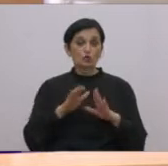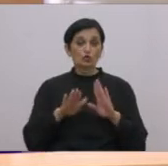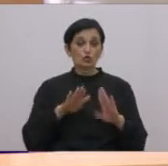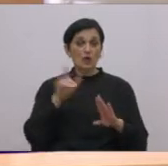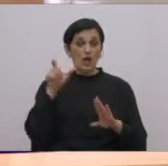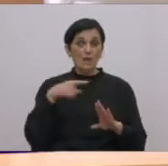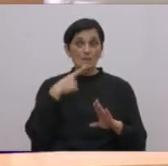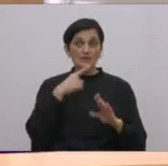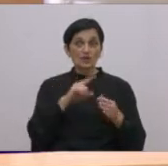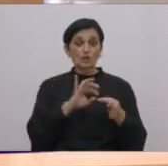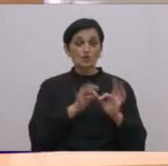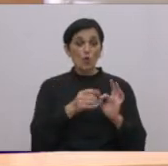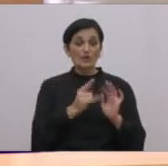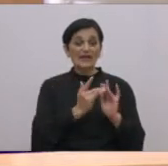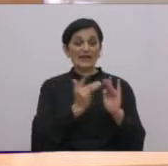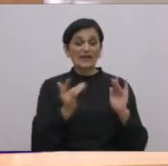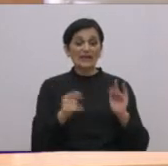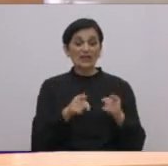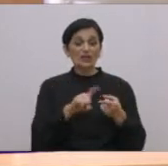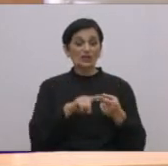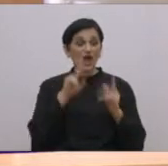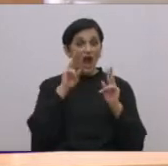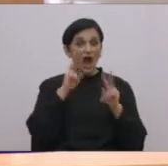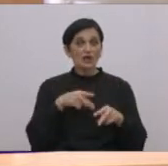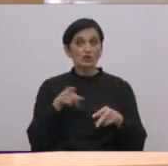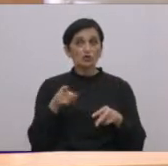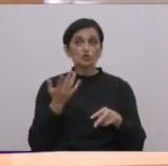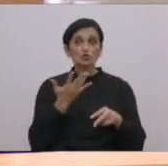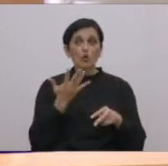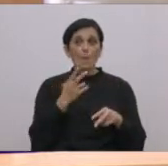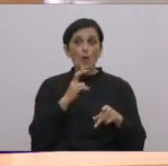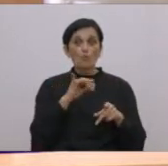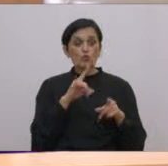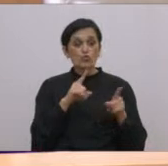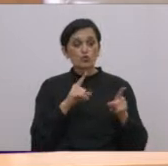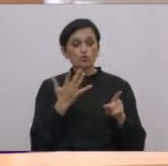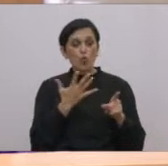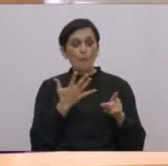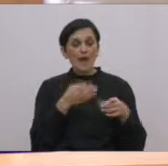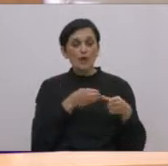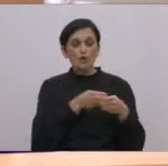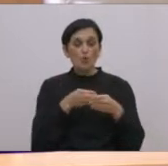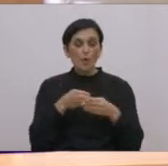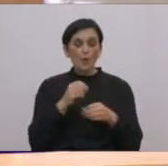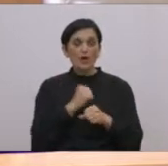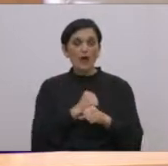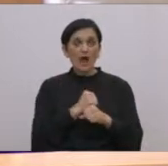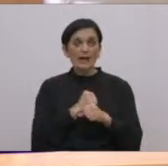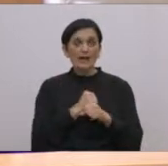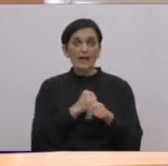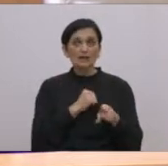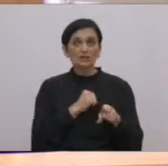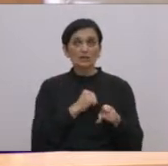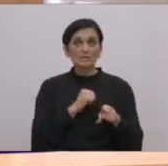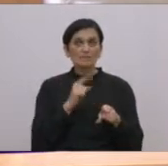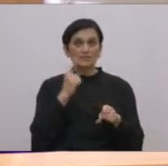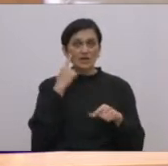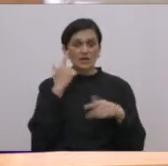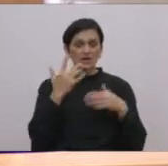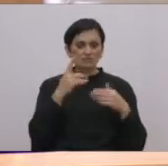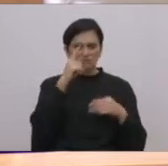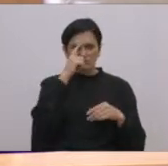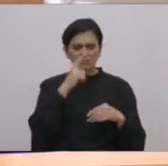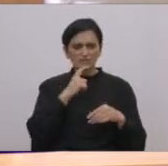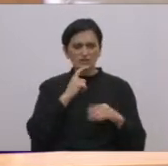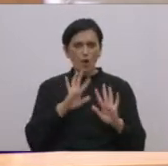კონკრეტულ ხიდთან დაკავშირებით მან არ იცის, რომელი ბურჯი რომელმა კომპანიამ გააკეთა, ხო? ანუ რაღაც გაუგებრობას